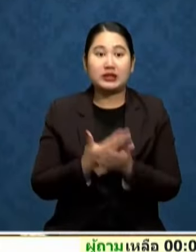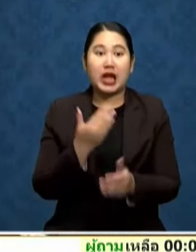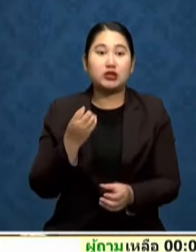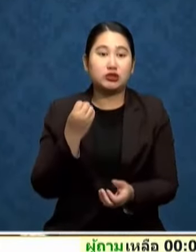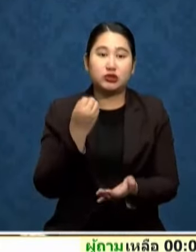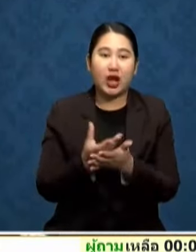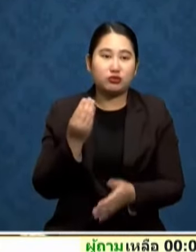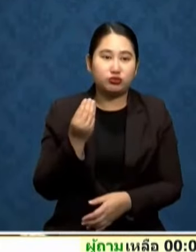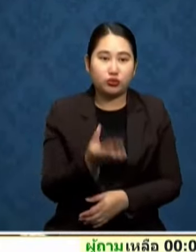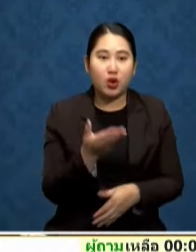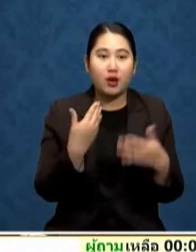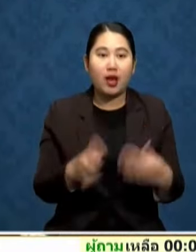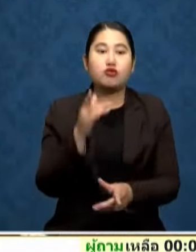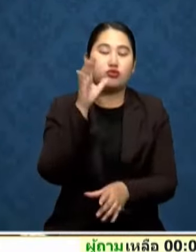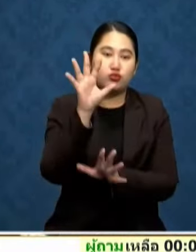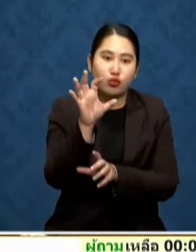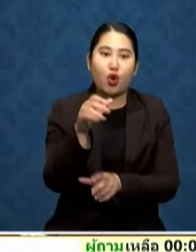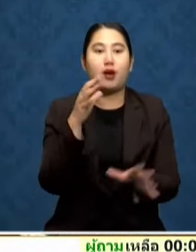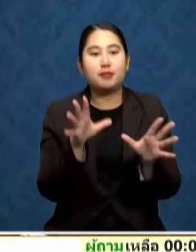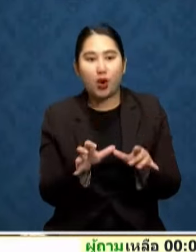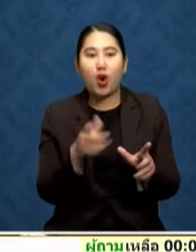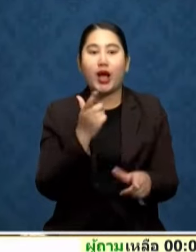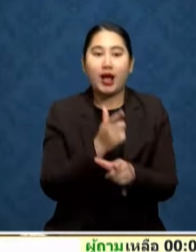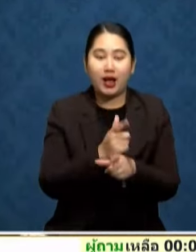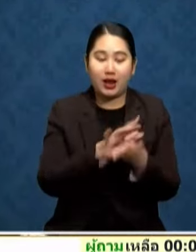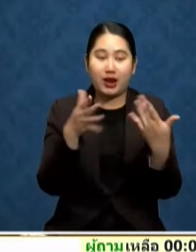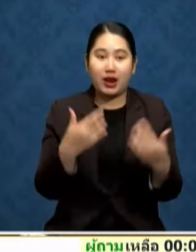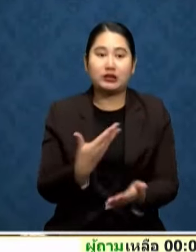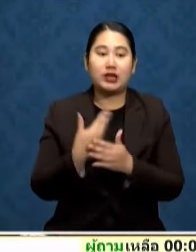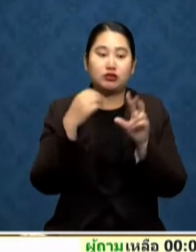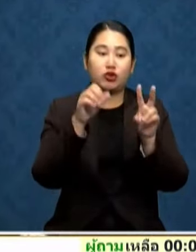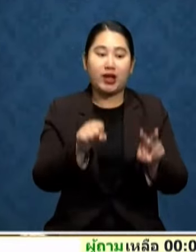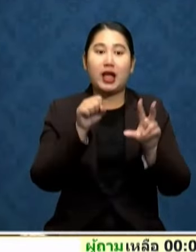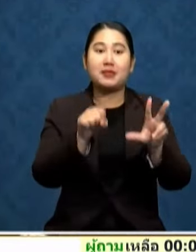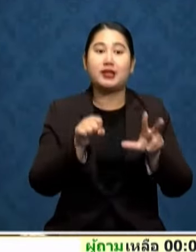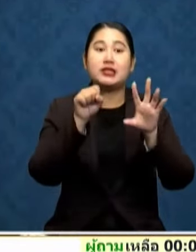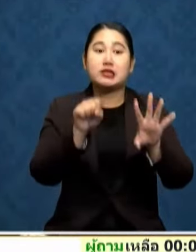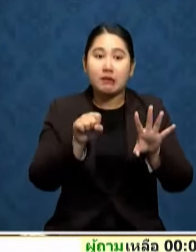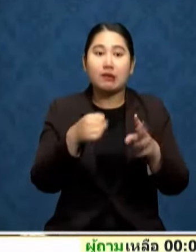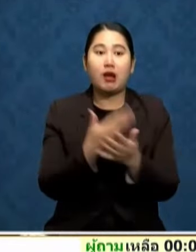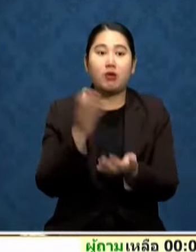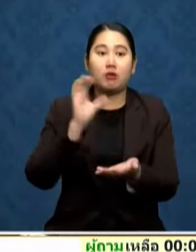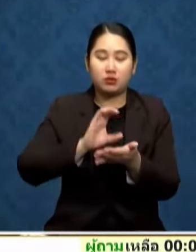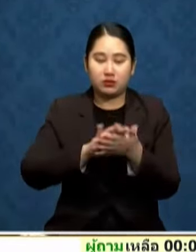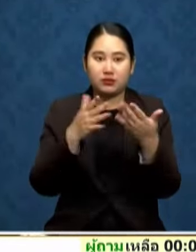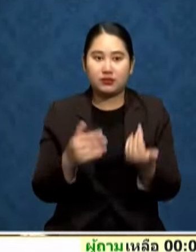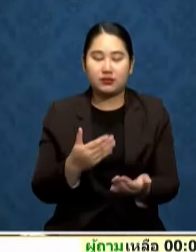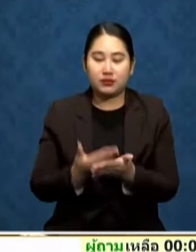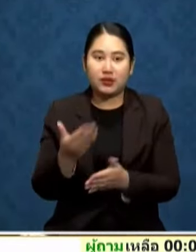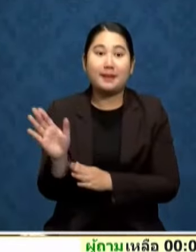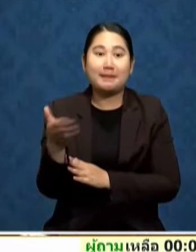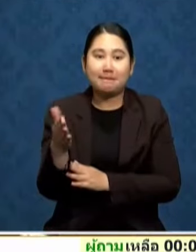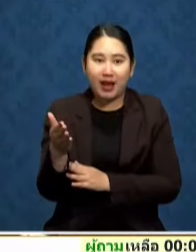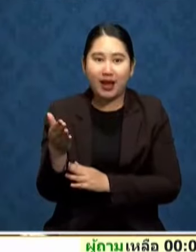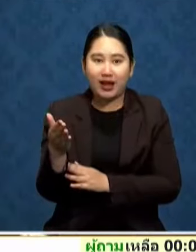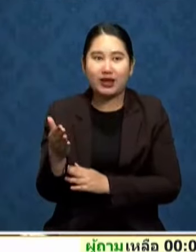ไปแล้วเลี้ยงกุ้งไปแล้วเลี้ยงปูไปแล้วเลี้ยงหอยไปแล้วเขาลงทุน 200,000 300,000 400,000 เพื่อซื้อพ่อพันธุ์แม่พันธุ์ปล